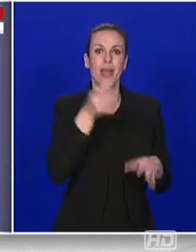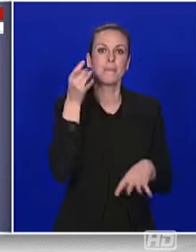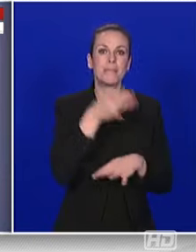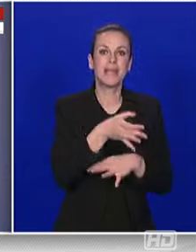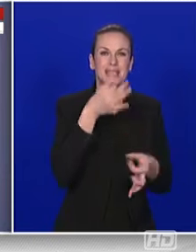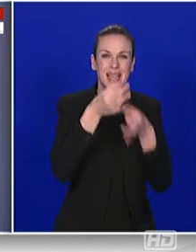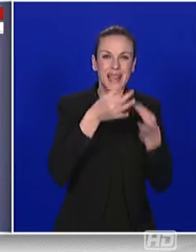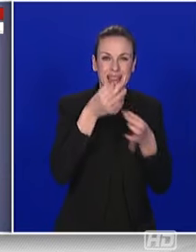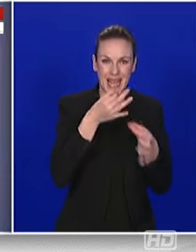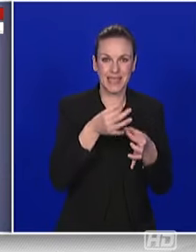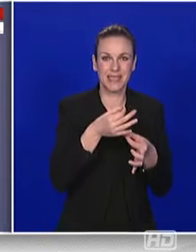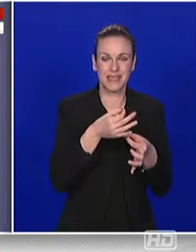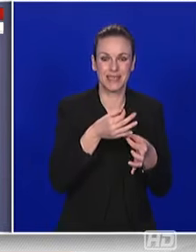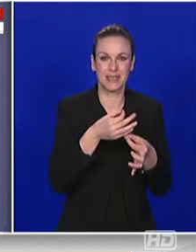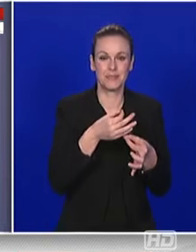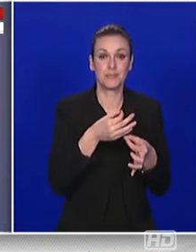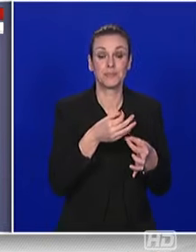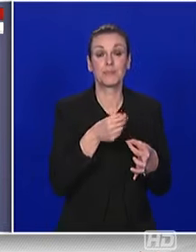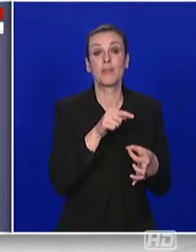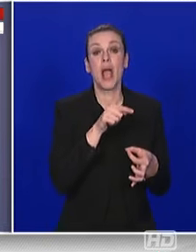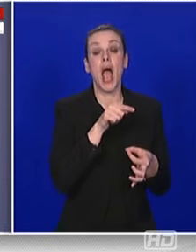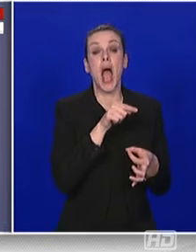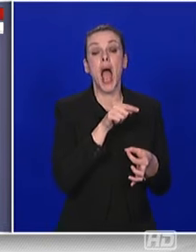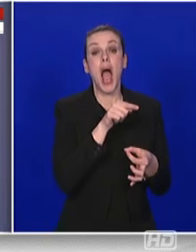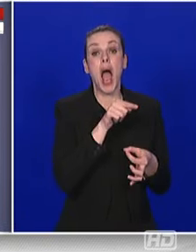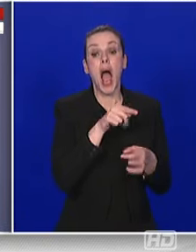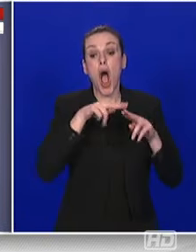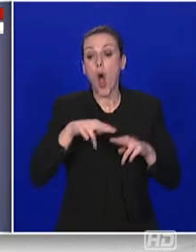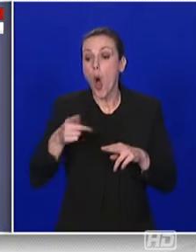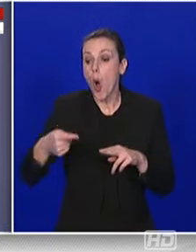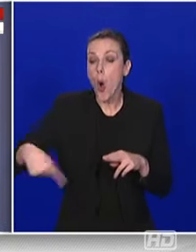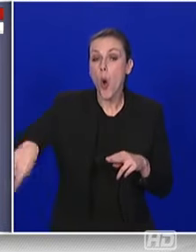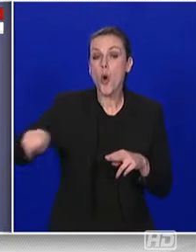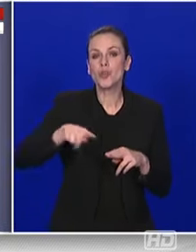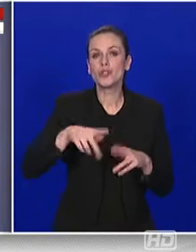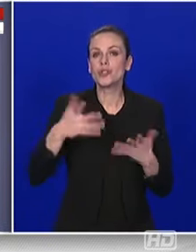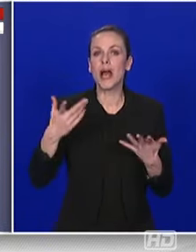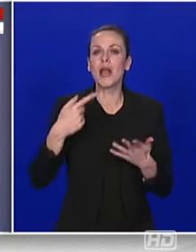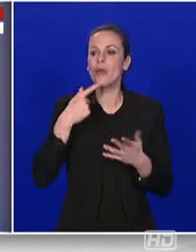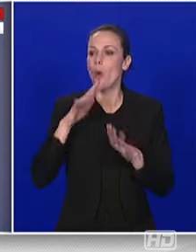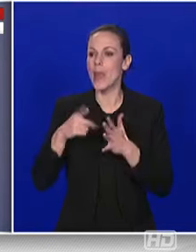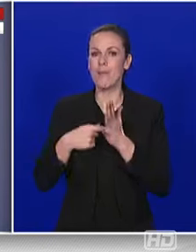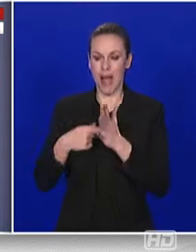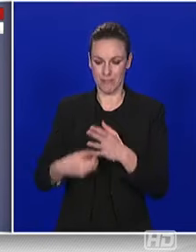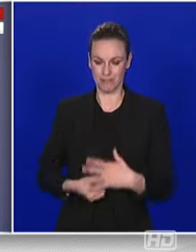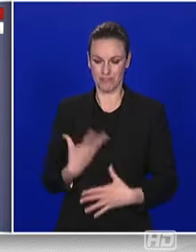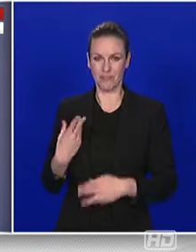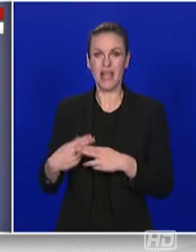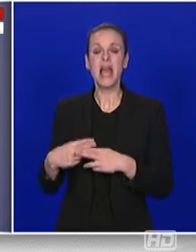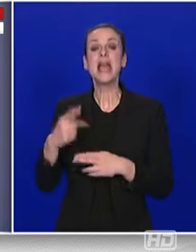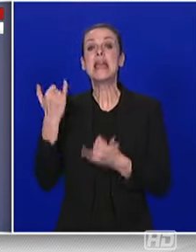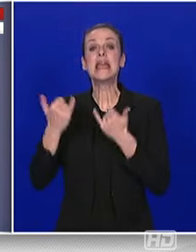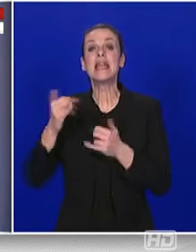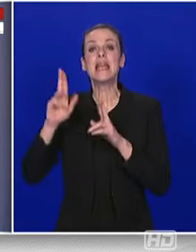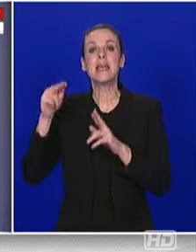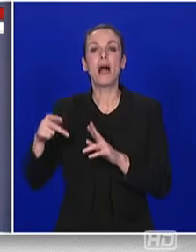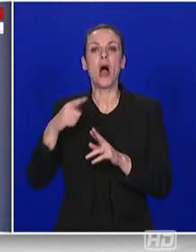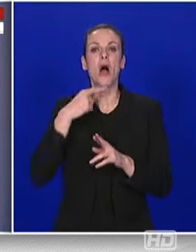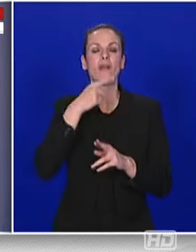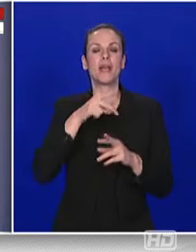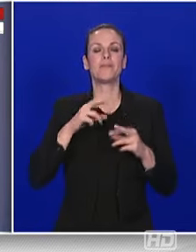testova. A što se tiče ostalih, dakle i asimptomatskih i onih koji su negativni na antigenskim